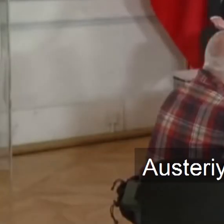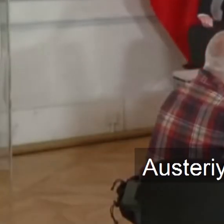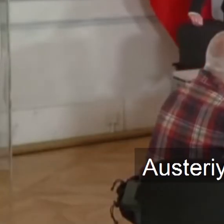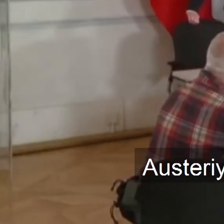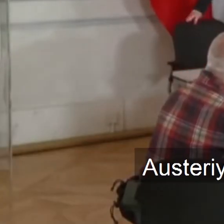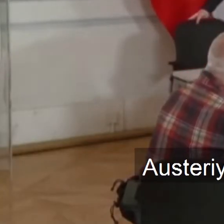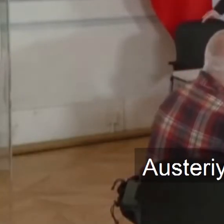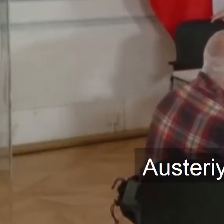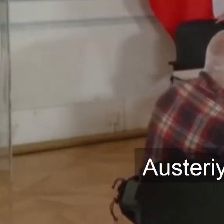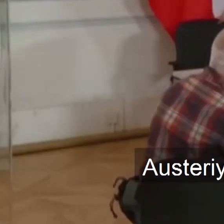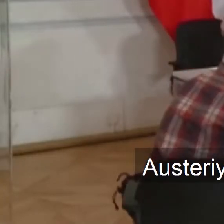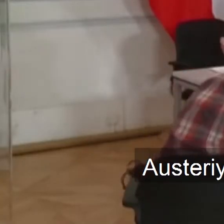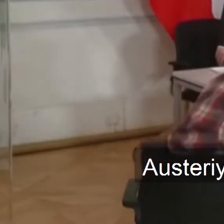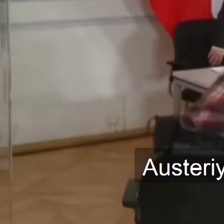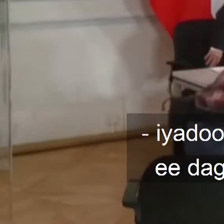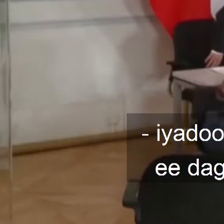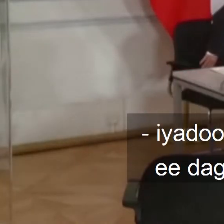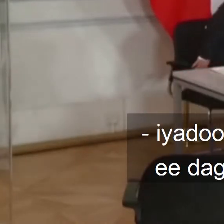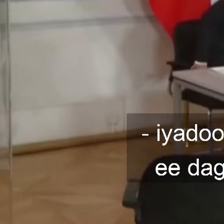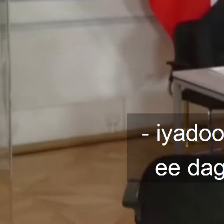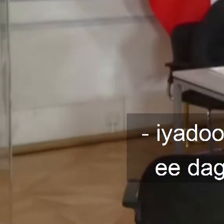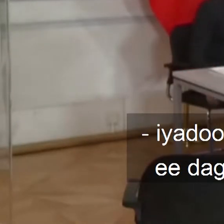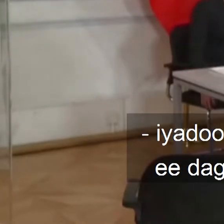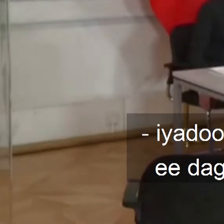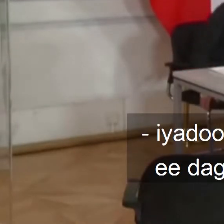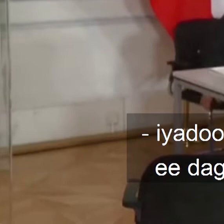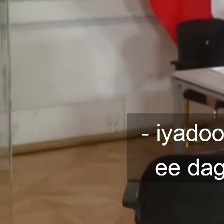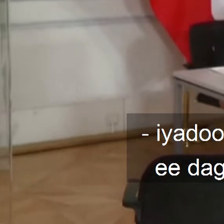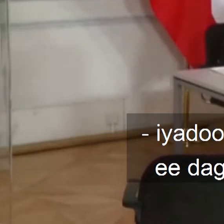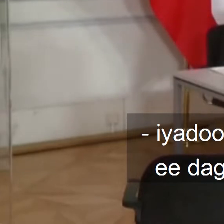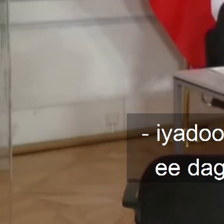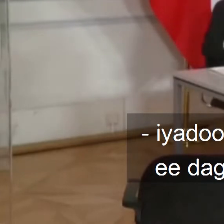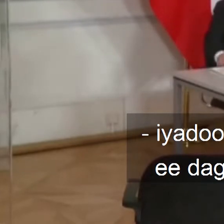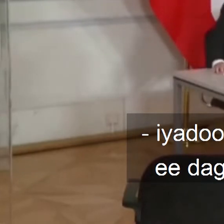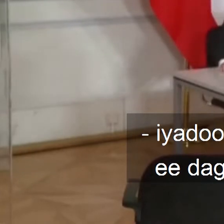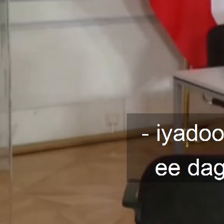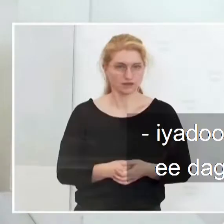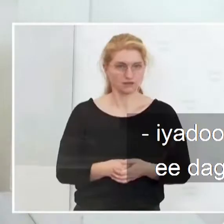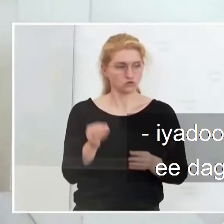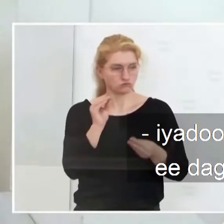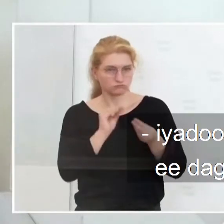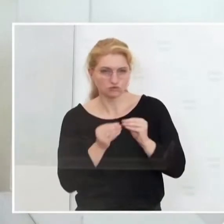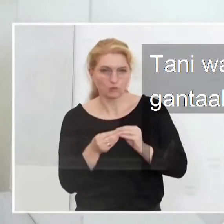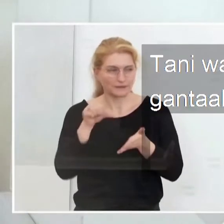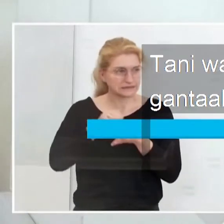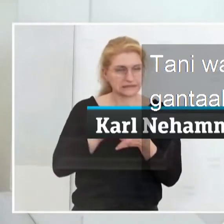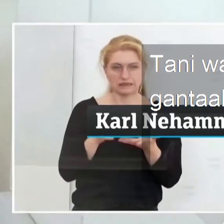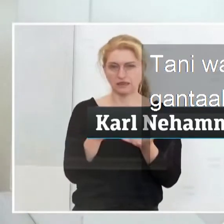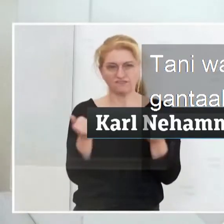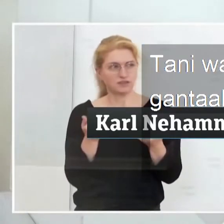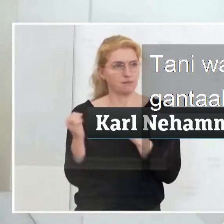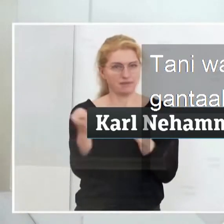Også i Østerrike strammer myndighetene til med bruken av vaksinepass i kampen for obligatorisk vaksinering. Det alt